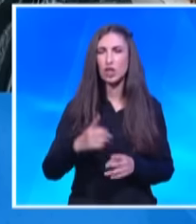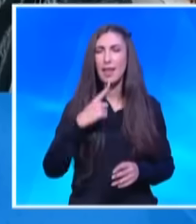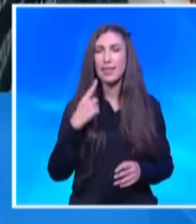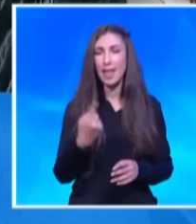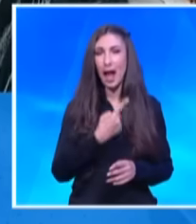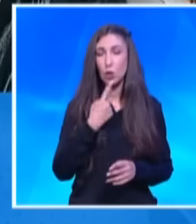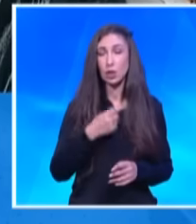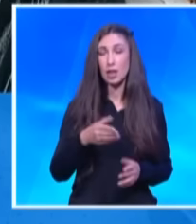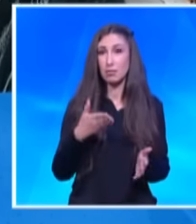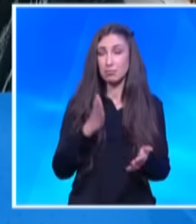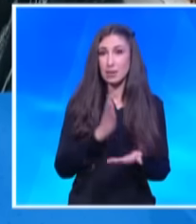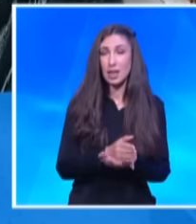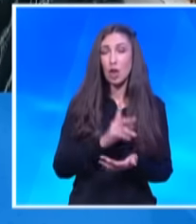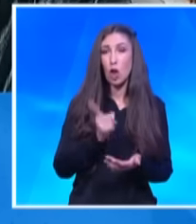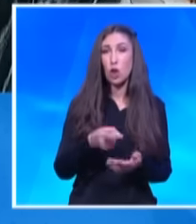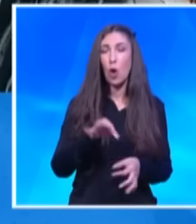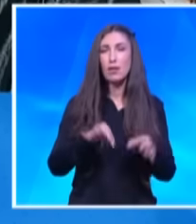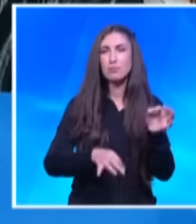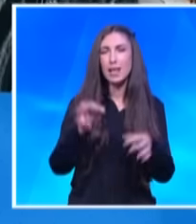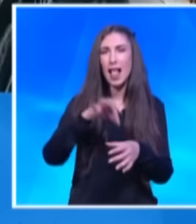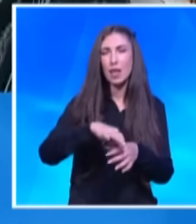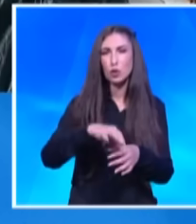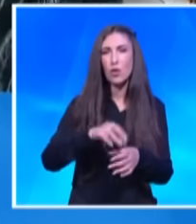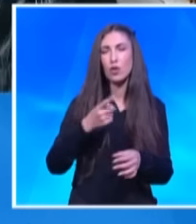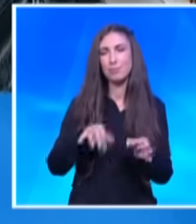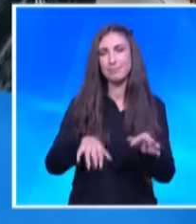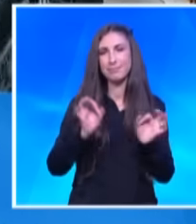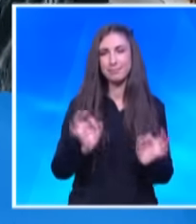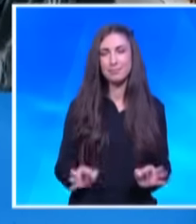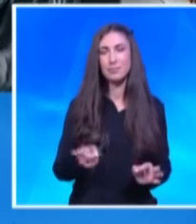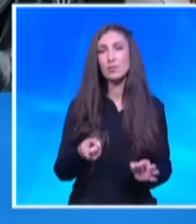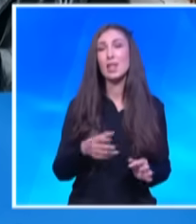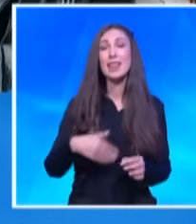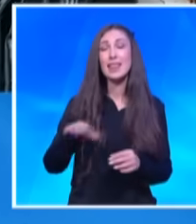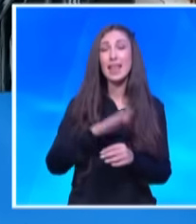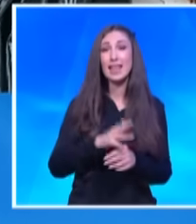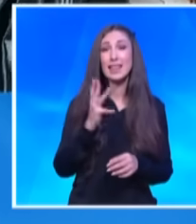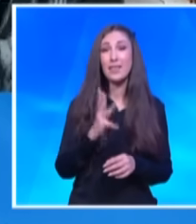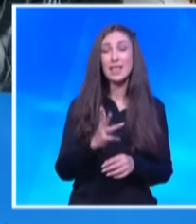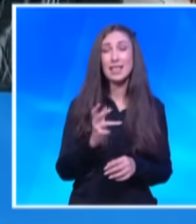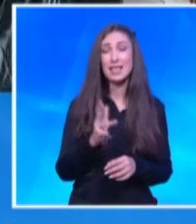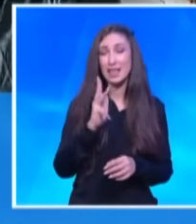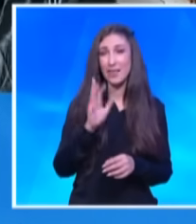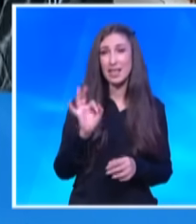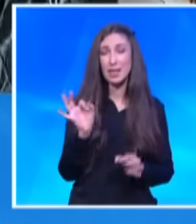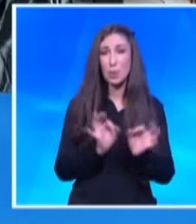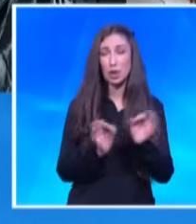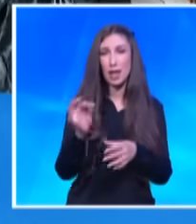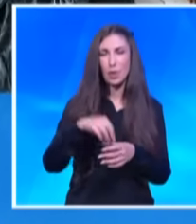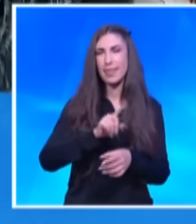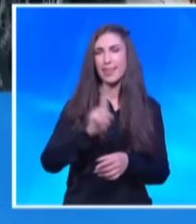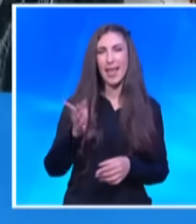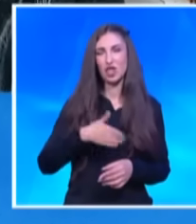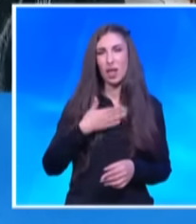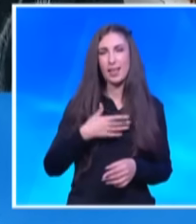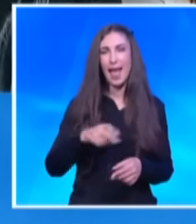Стигна се дори и до референдум, а той пък беше категоричен. Оказа се, че над 90% от гласувалите не